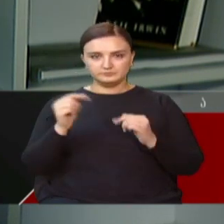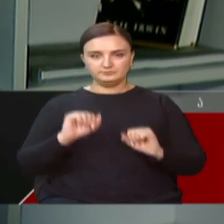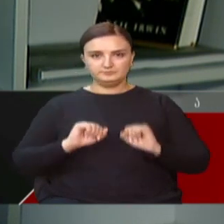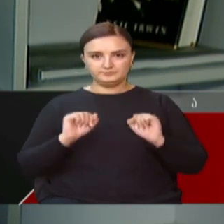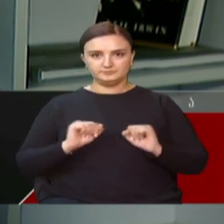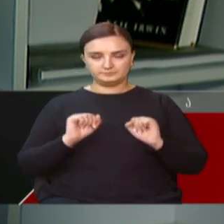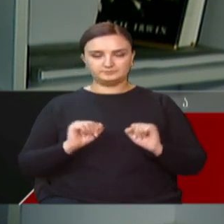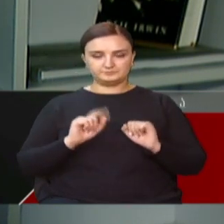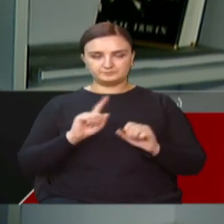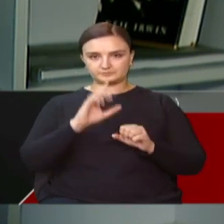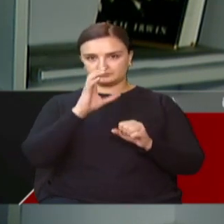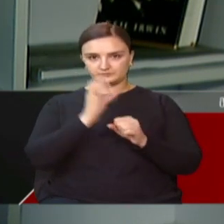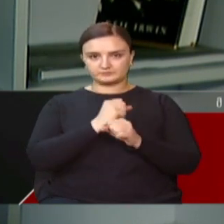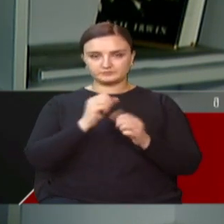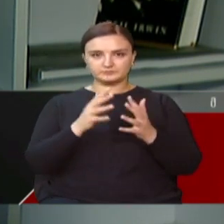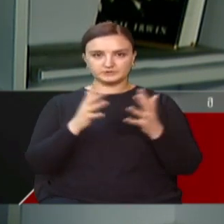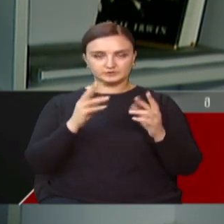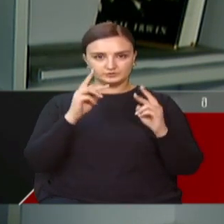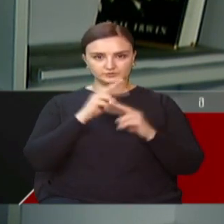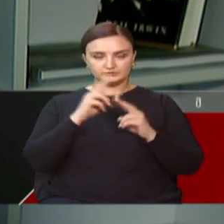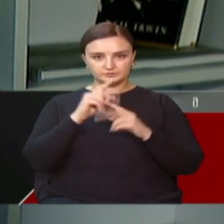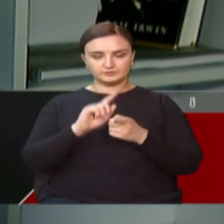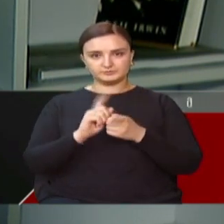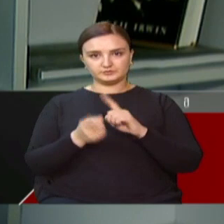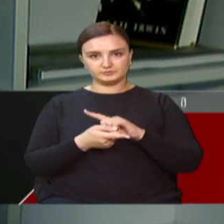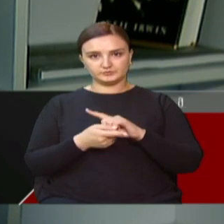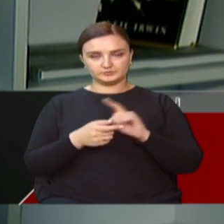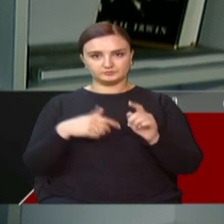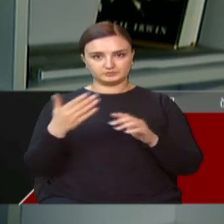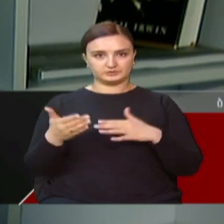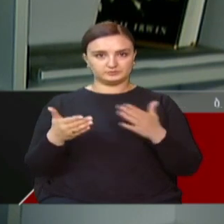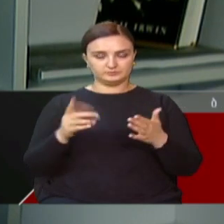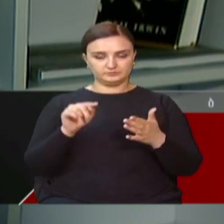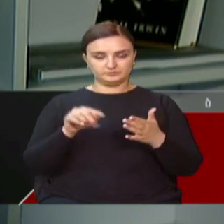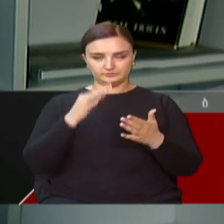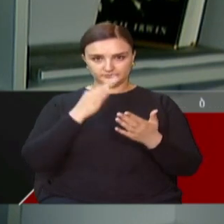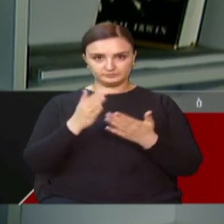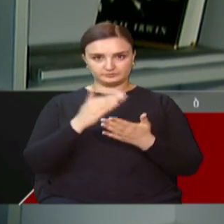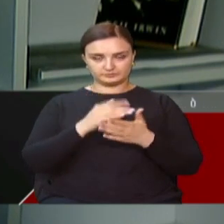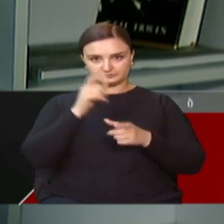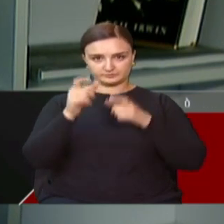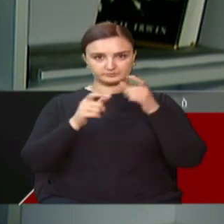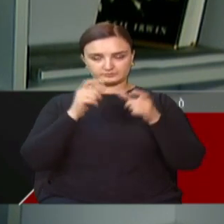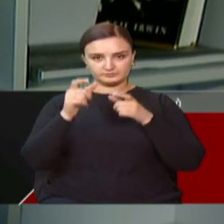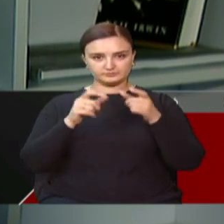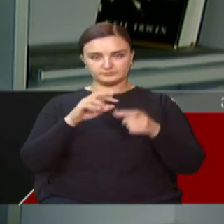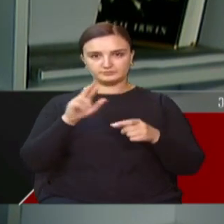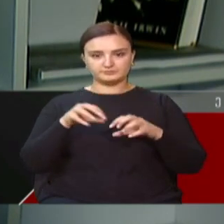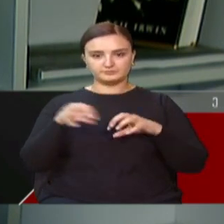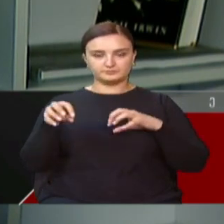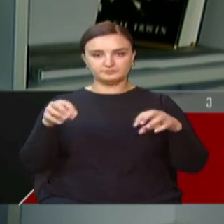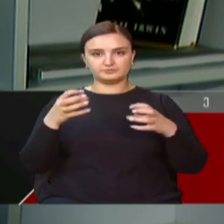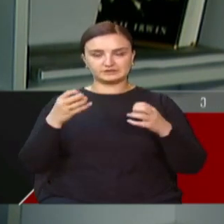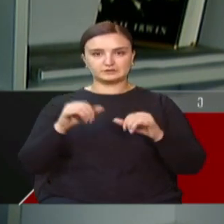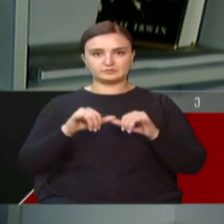ცდილობდნენ დაეპოვნათ რაც შეიძლება მეტი შეცდომა საპირისპირო მხარეს დაშვებული, რომ ამაზე შემდეგ ეყვირათ და პოლარიზაცია კიდევ